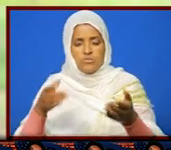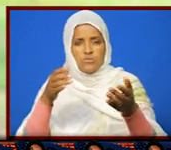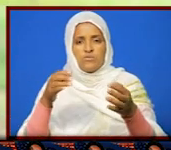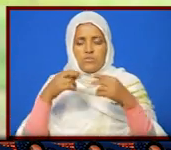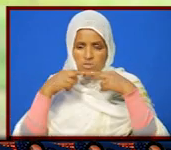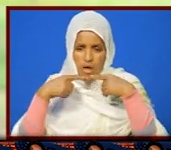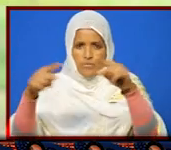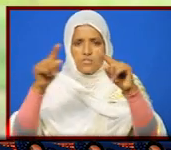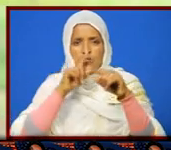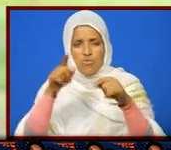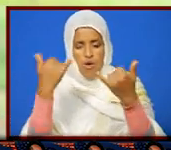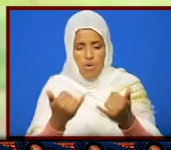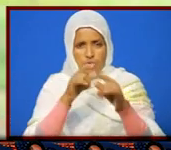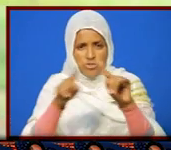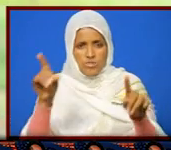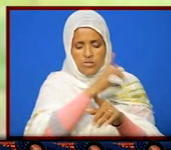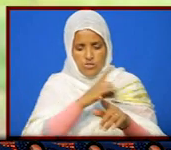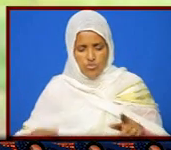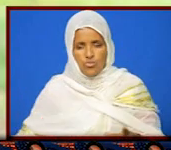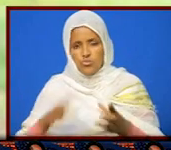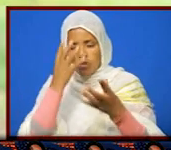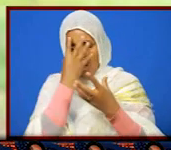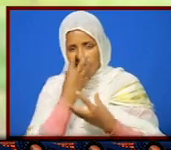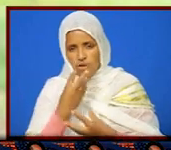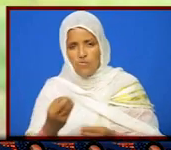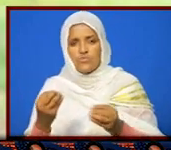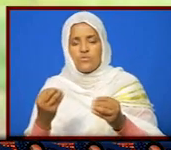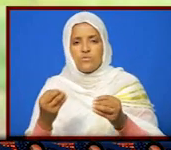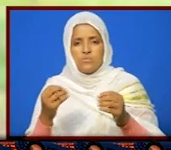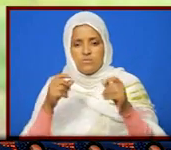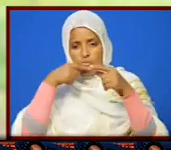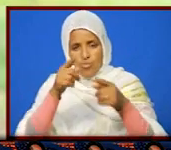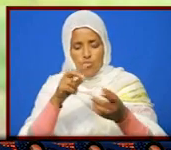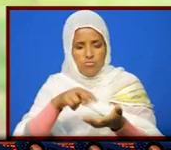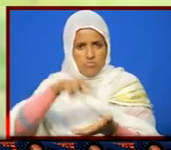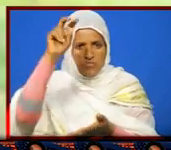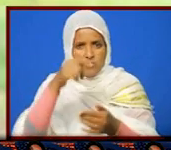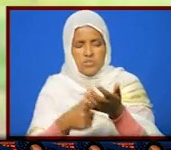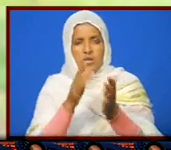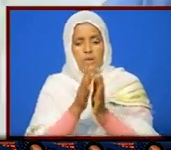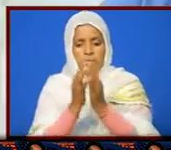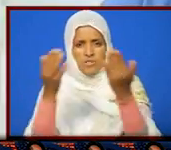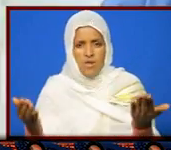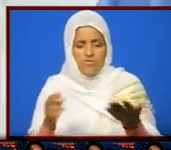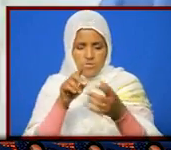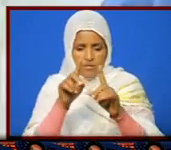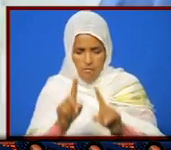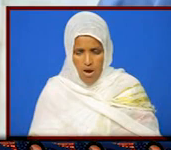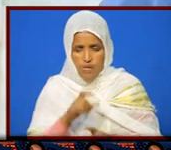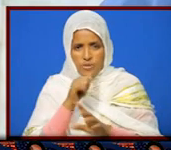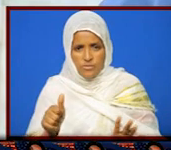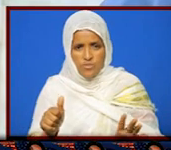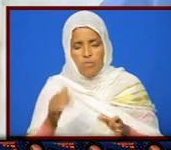ትንሣኤ ሙታንን ሲያበስርልን ነው። አሁን ግን ክርስቶስ ላንቀላፉት በኩራት ሆኖ ተነስቷል ተብሎ አይደለ የተጻፈው?